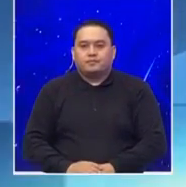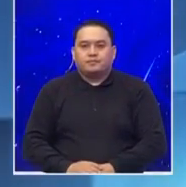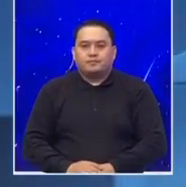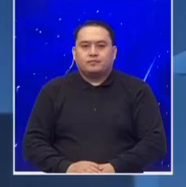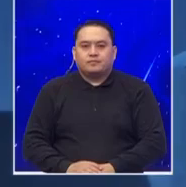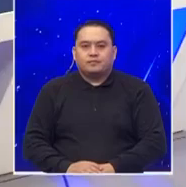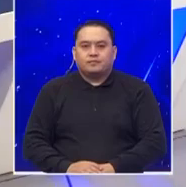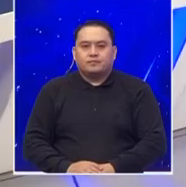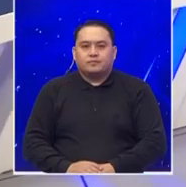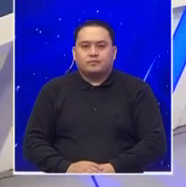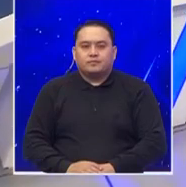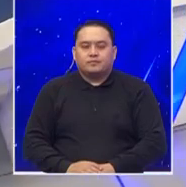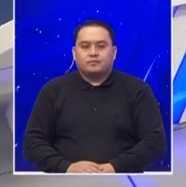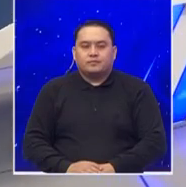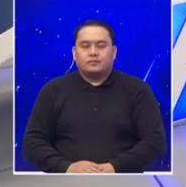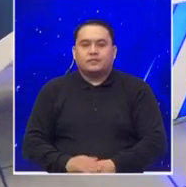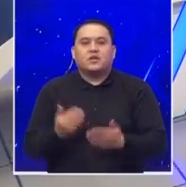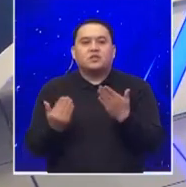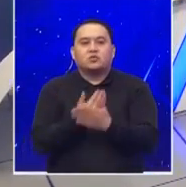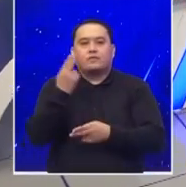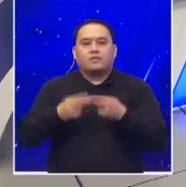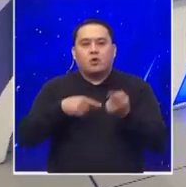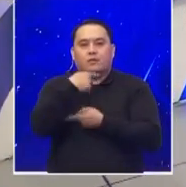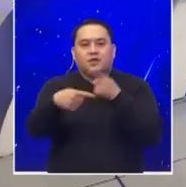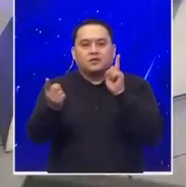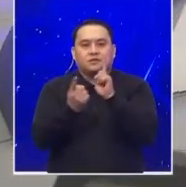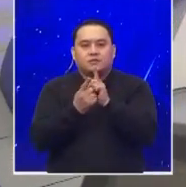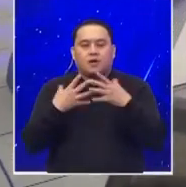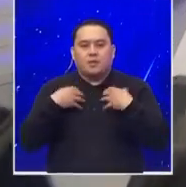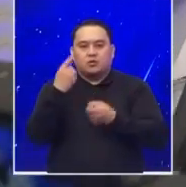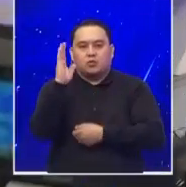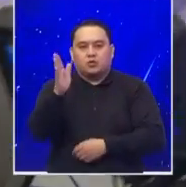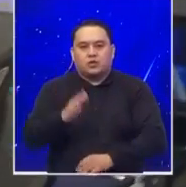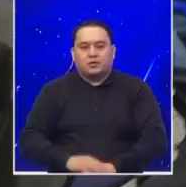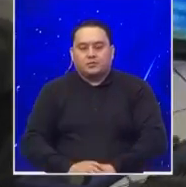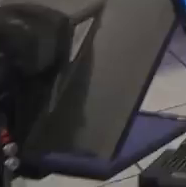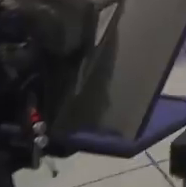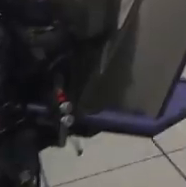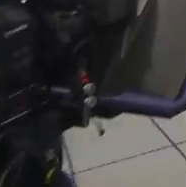На этом все. Спасибо за внимание. Всего доброго.